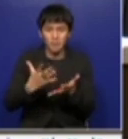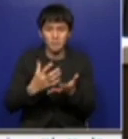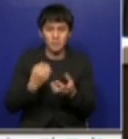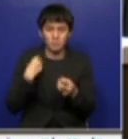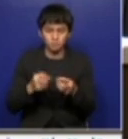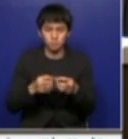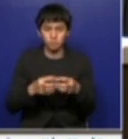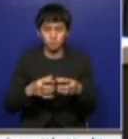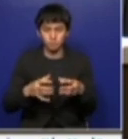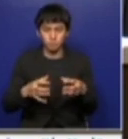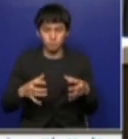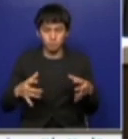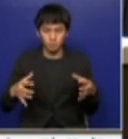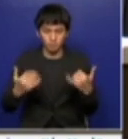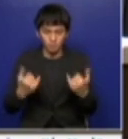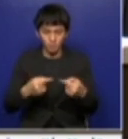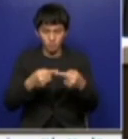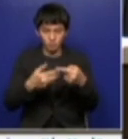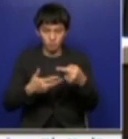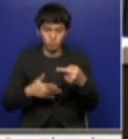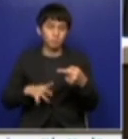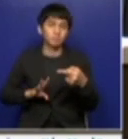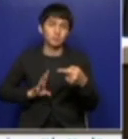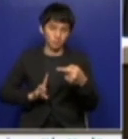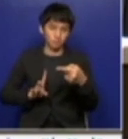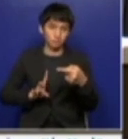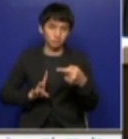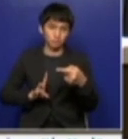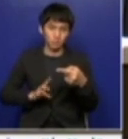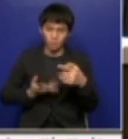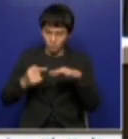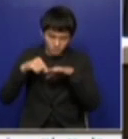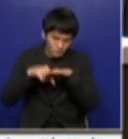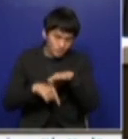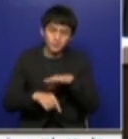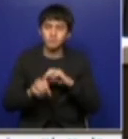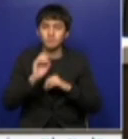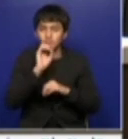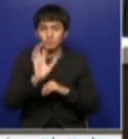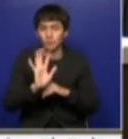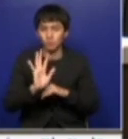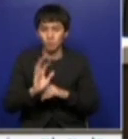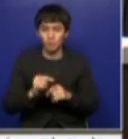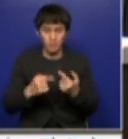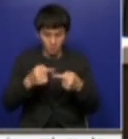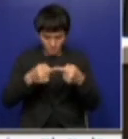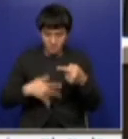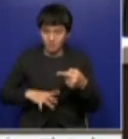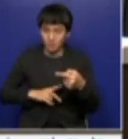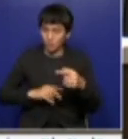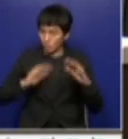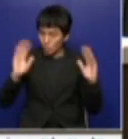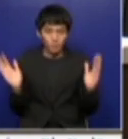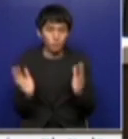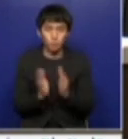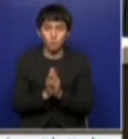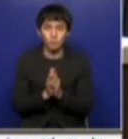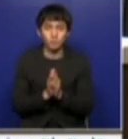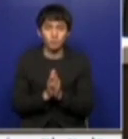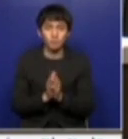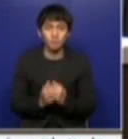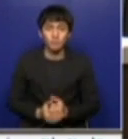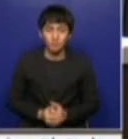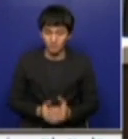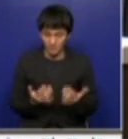ปัจจุบัน 7ข้อเรียกร้องในญัตติผมไม่ลงรายละเอียดแต่แน่นอนครับขอบคุณทั้งหมดรวมทั้งหลายคน